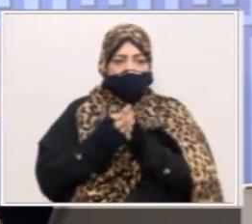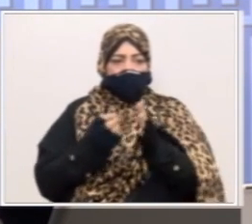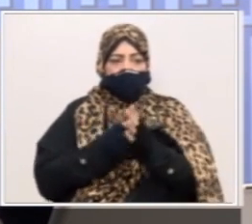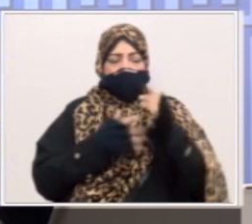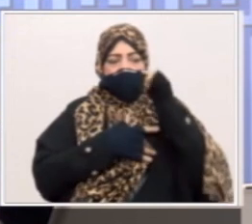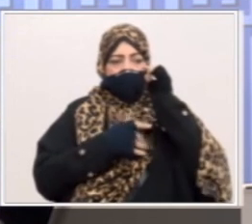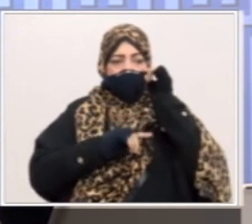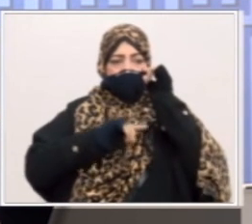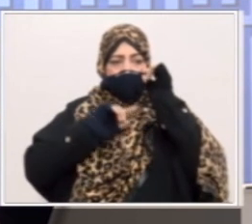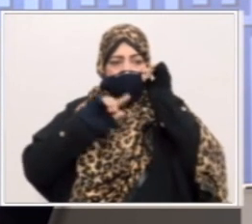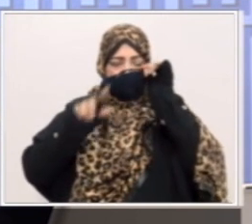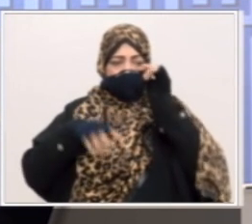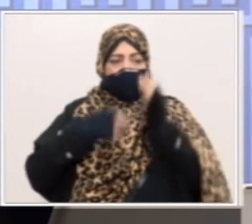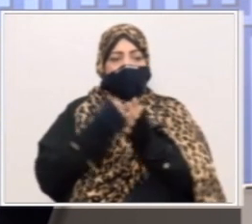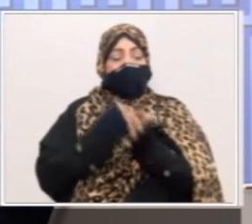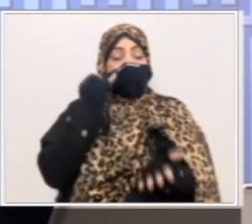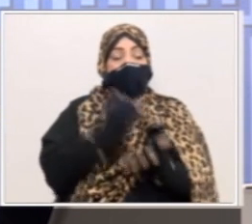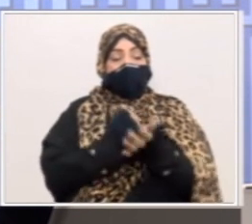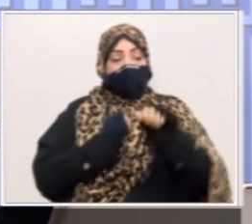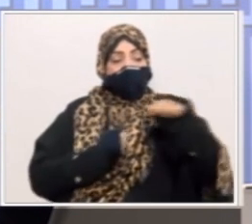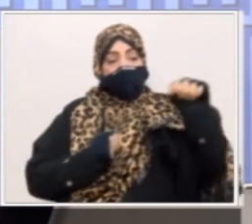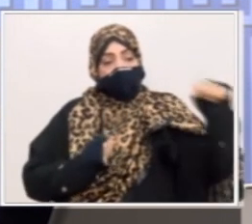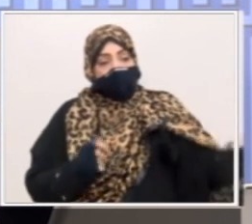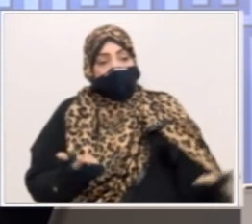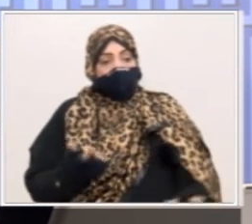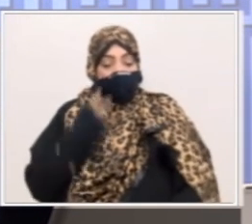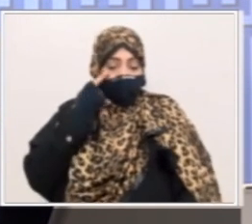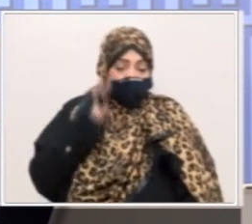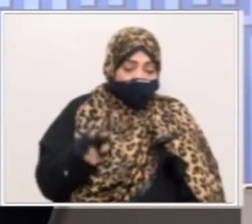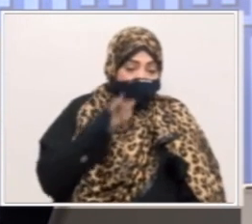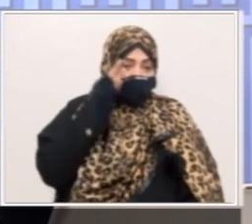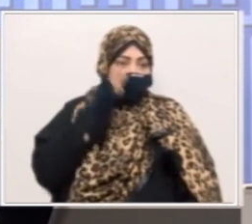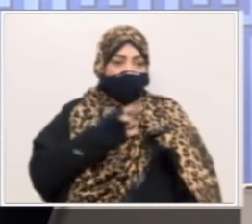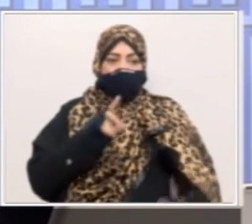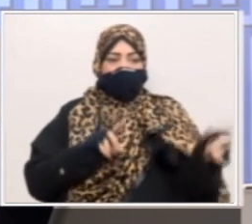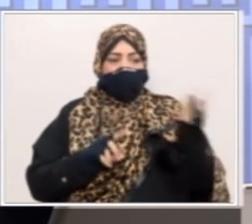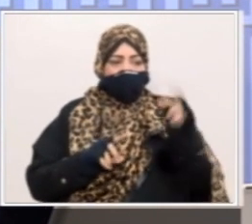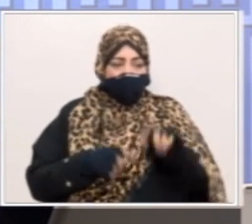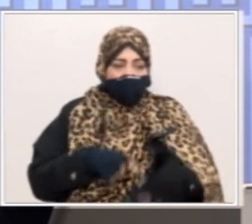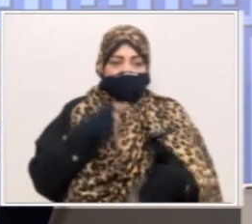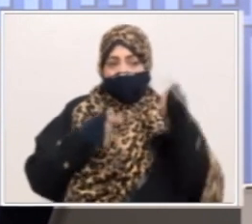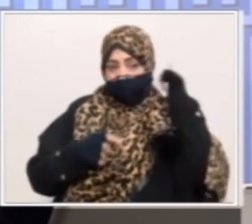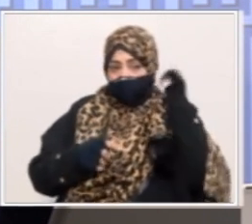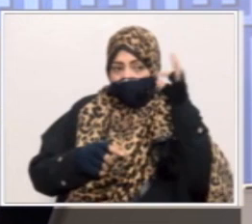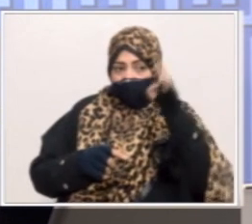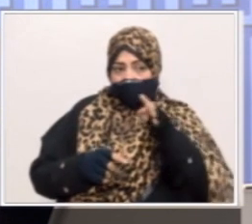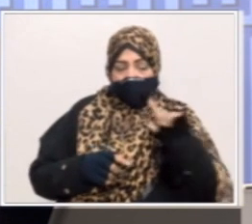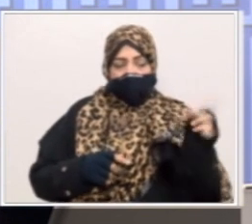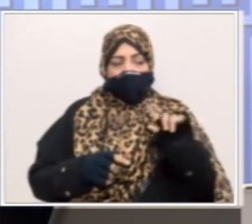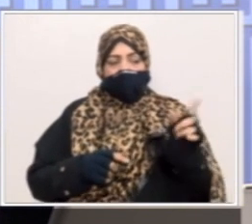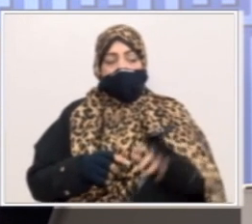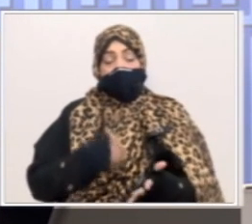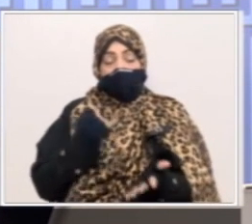أنت مسؤول عنه. وينبغي، وإذا الله عز وجل قال في الذي جلس مع قوم: وإذا